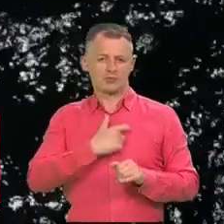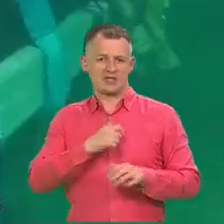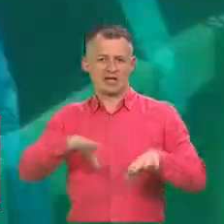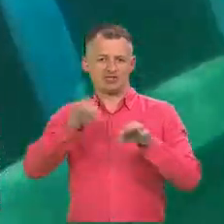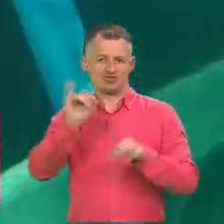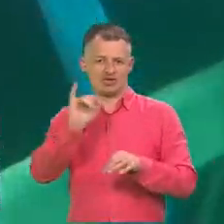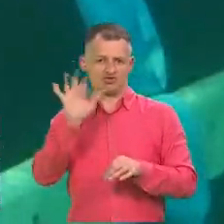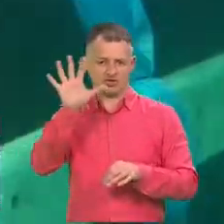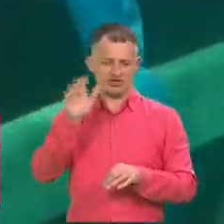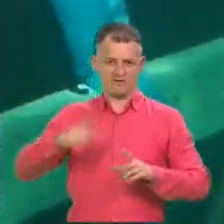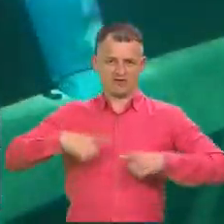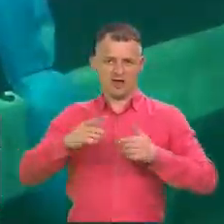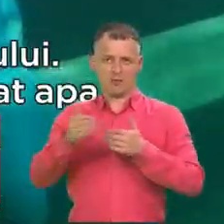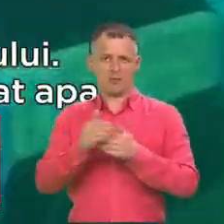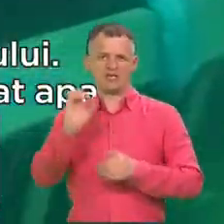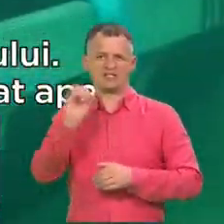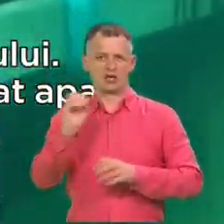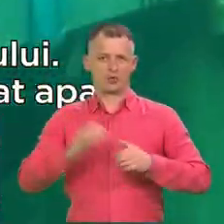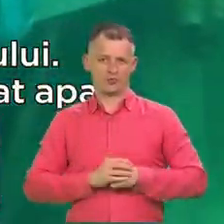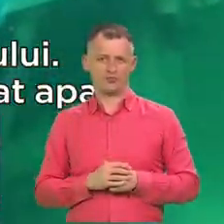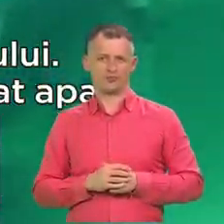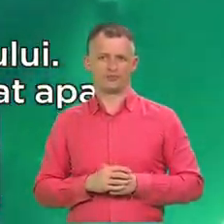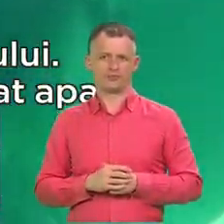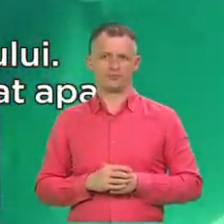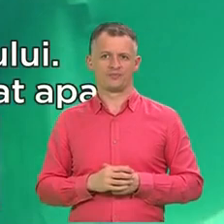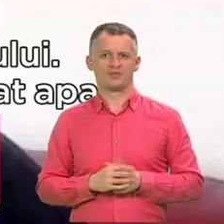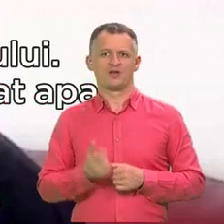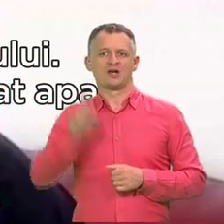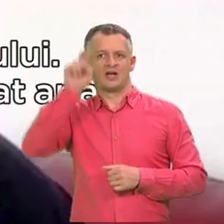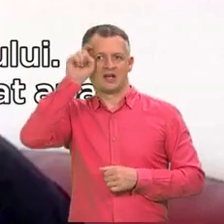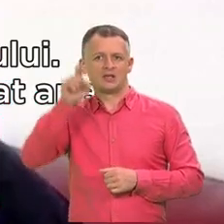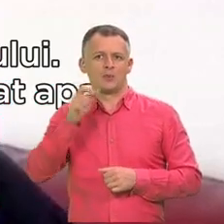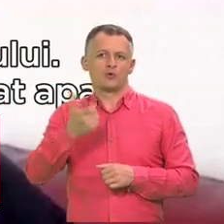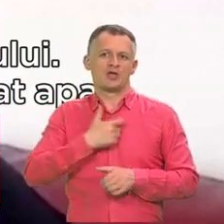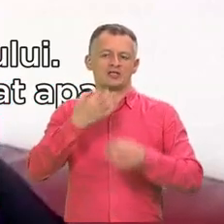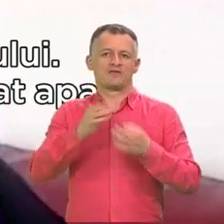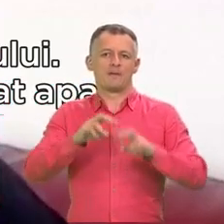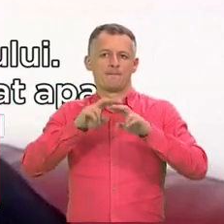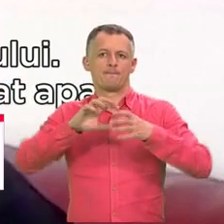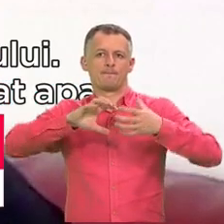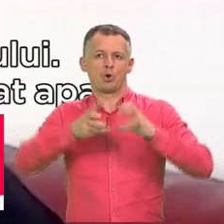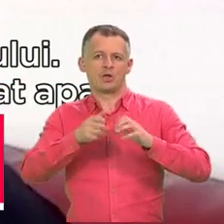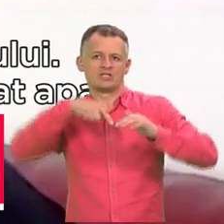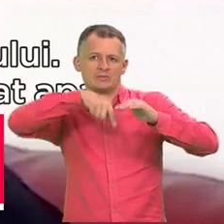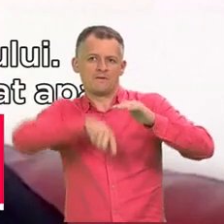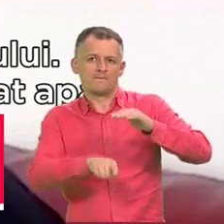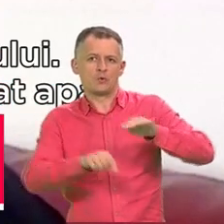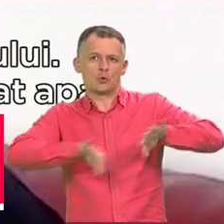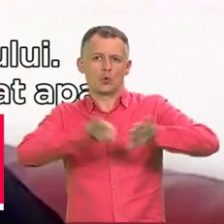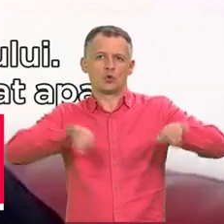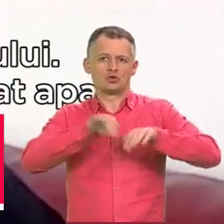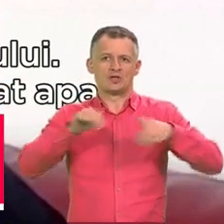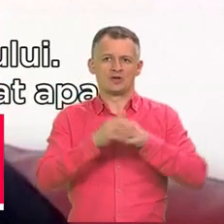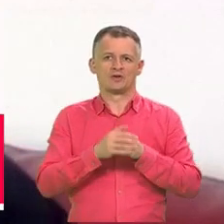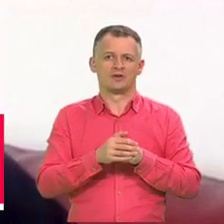cinci în viață sunt aproape nule. I think they may be stuck at the bottom of the ocean, perhaps there was a breach and water